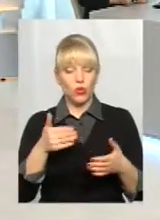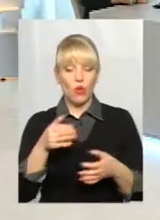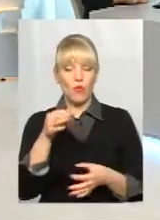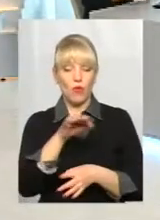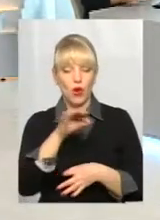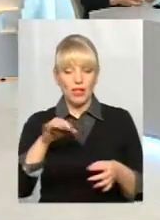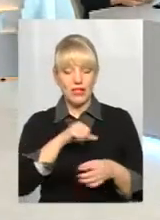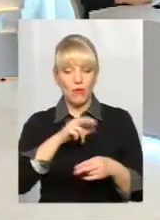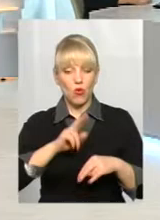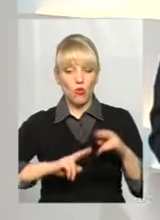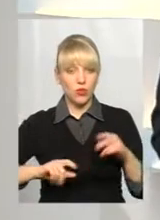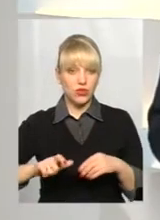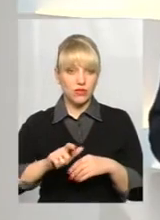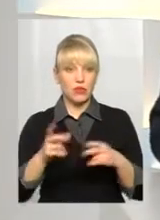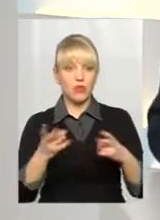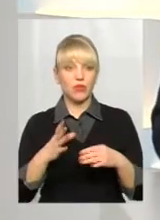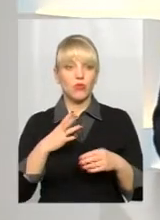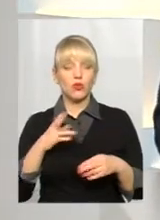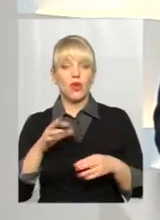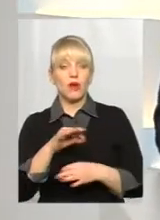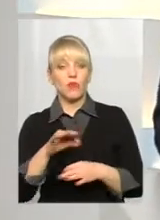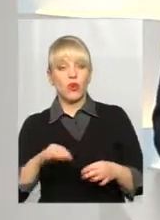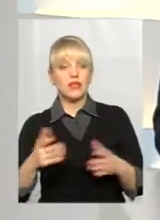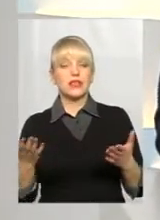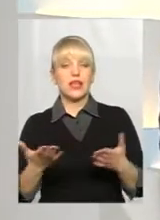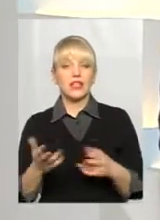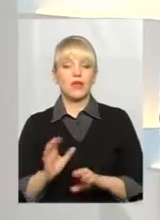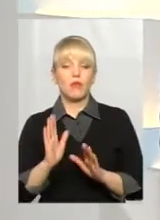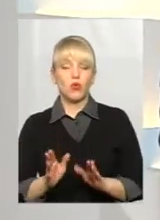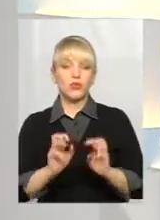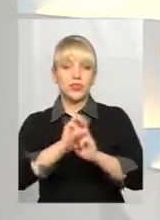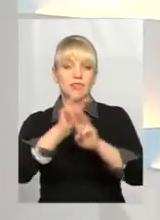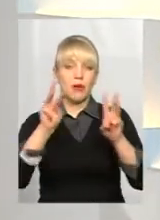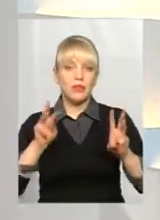має бути проект, який буде забезпечувати